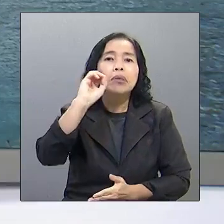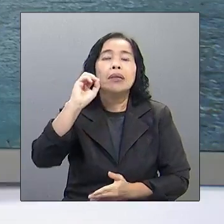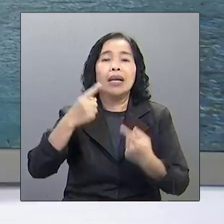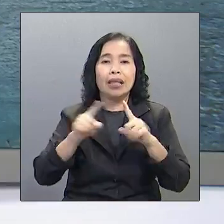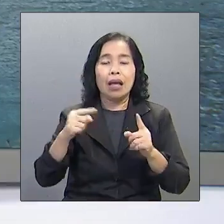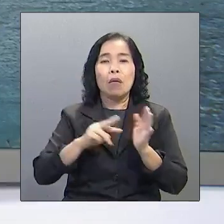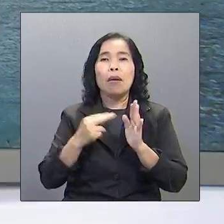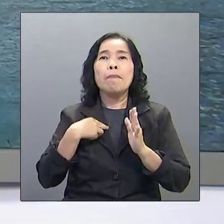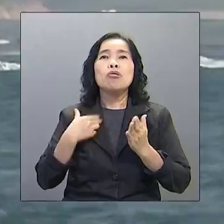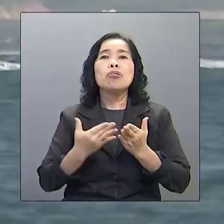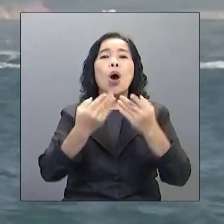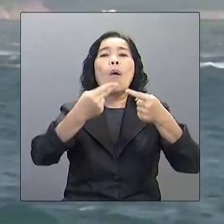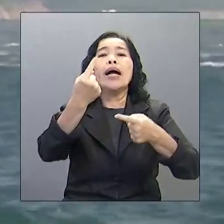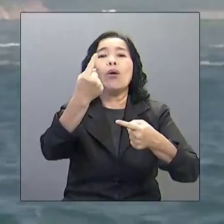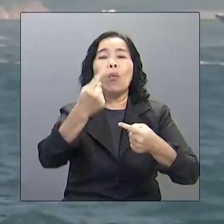นก็แต่เรืลำนี้ค่ะ